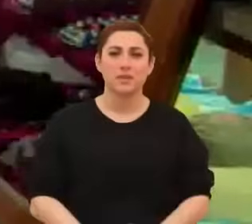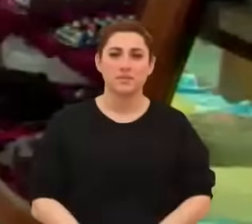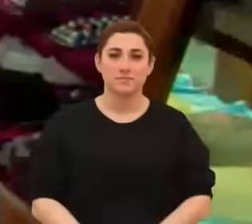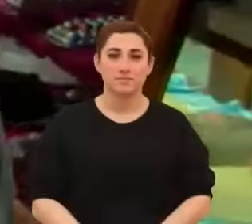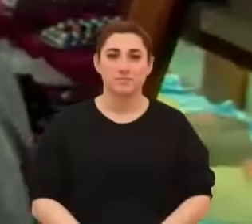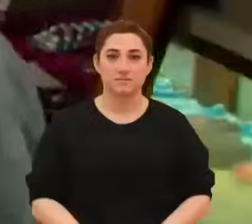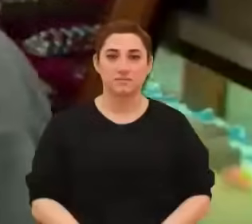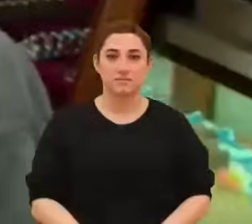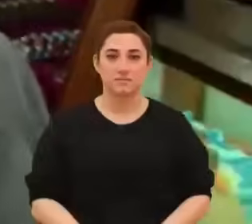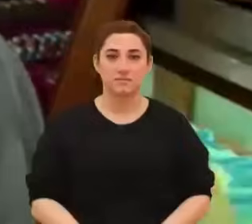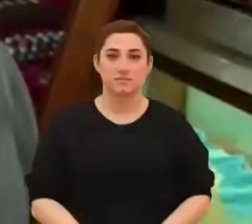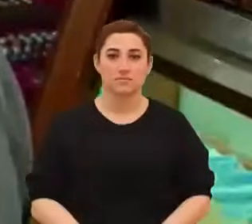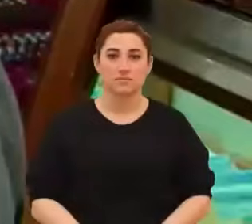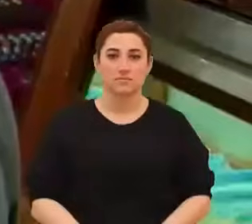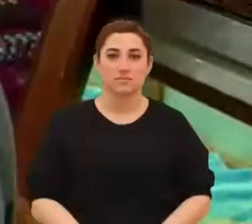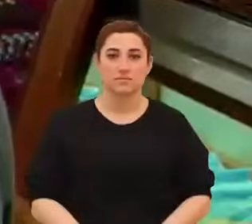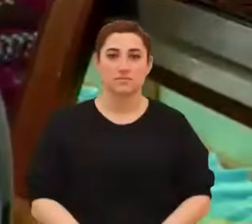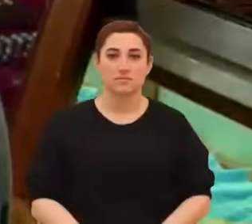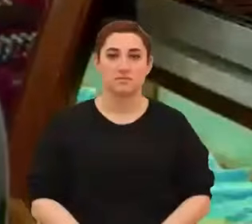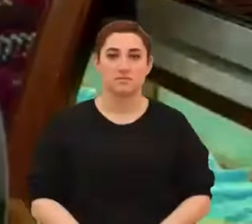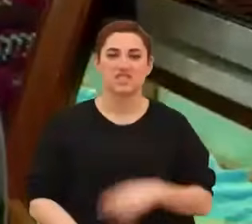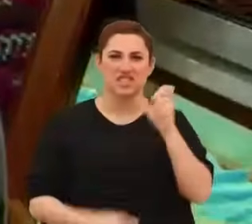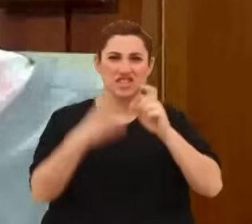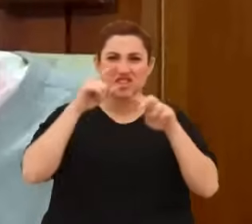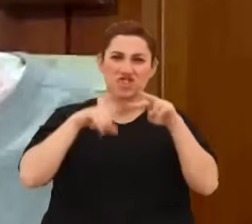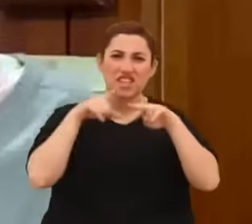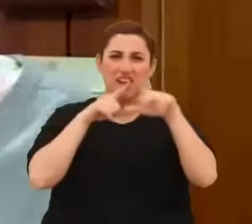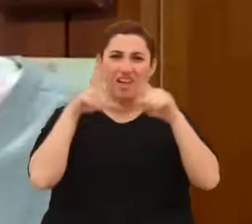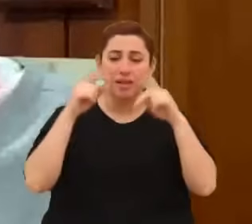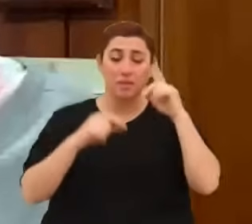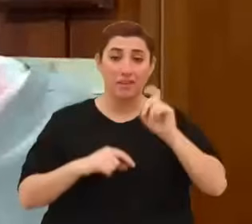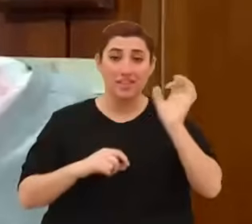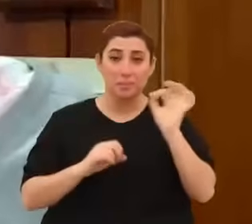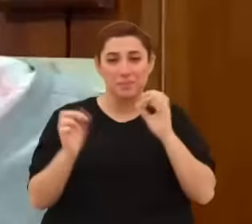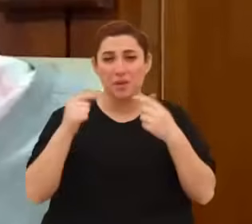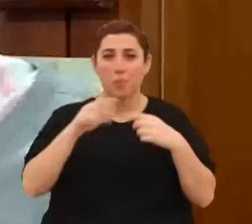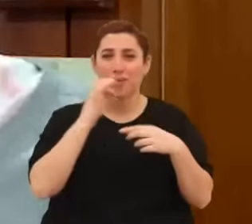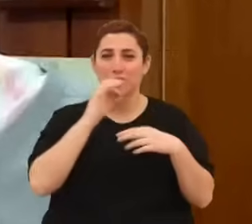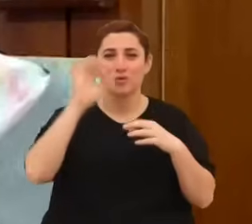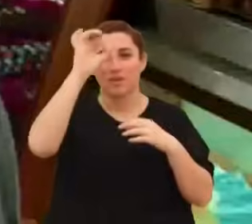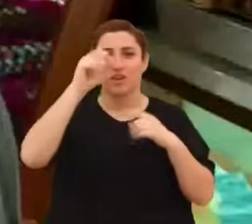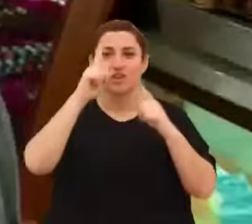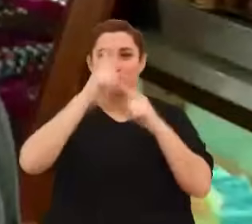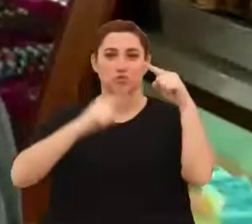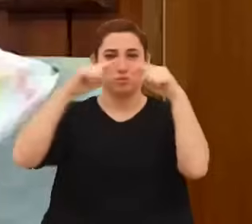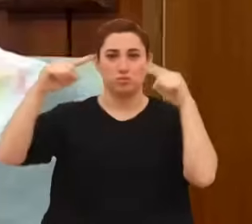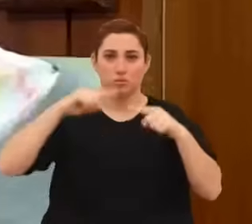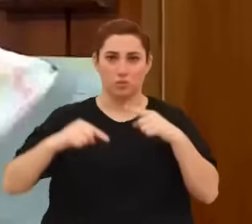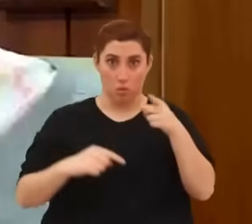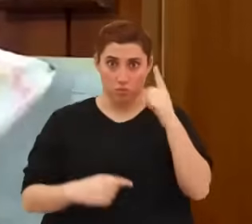Sami sinirle güçlüye döndü. Cin Ali mi? Yani evet usta, biraz Cin Ali'ye benzedi gibi. Cin Ali